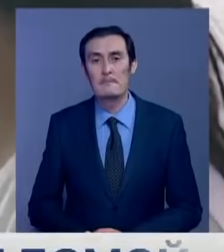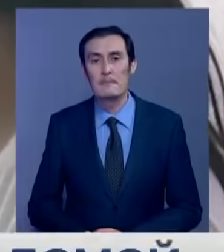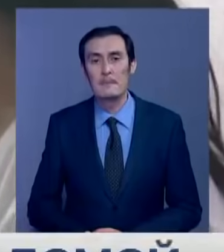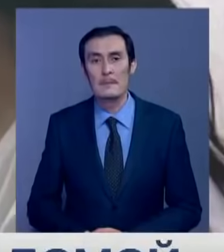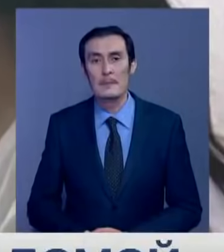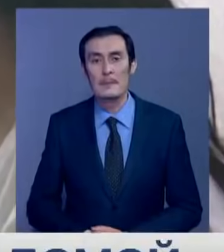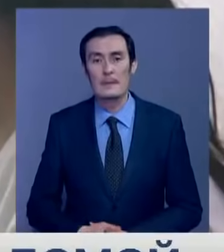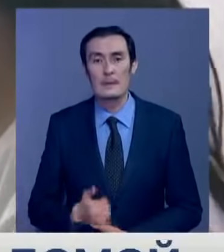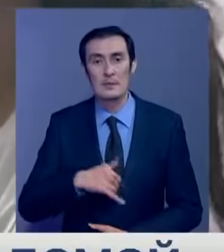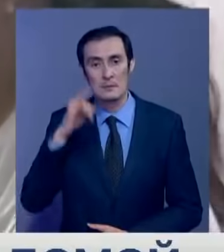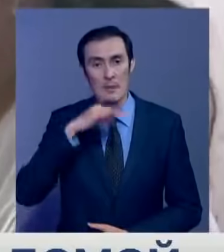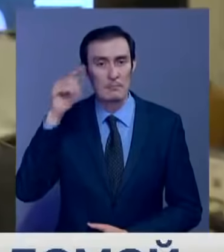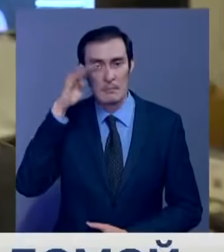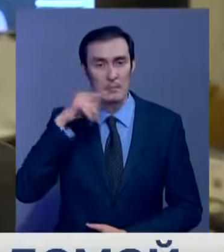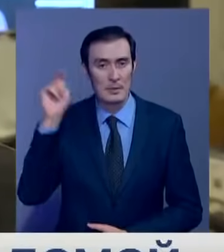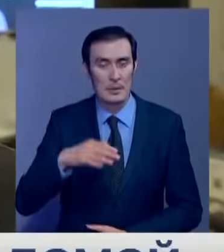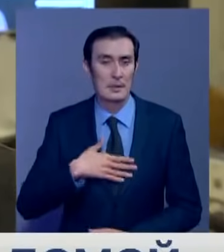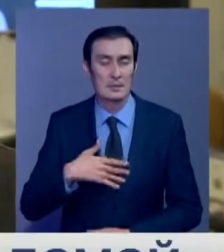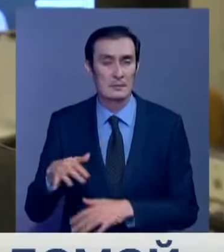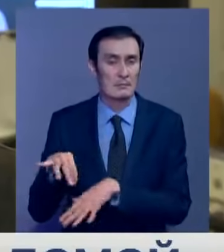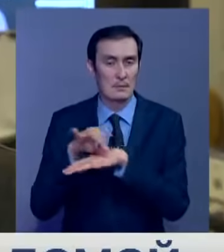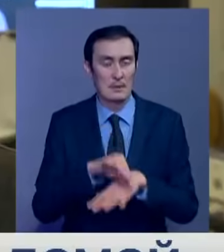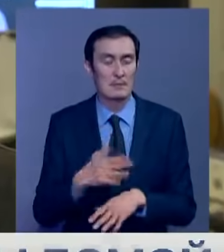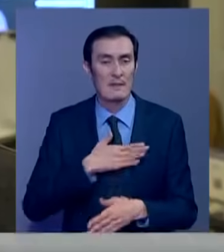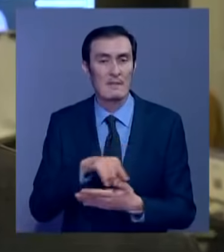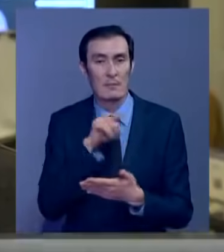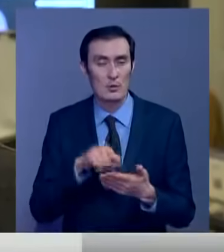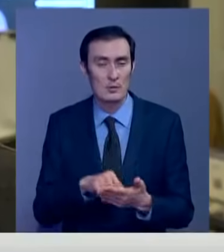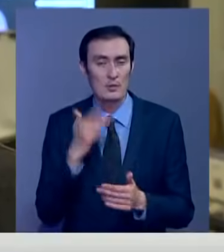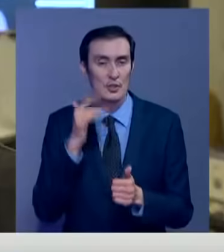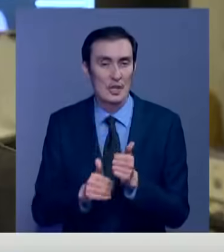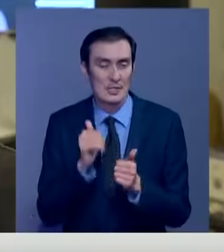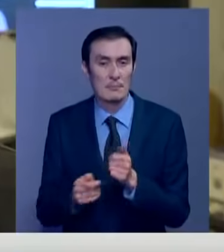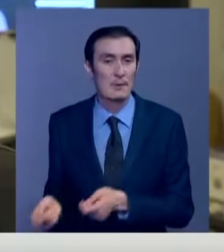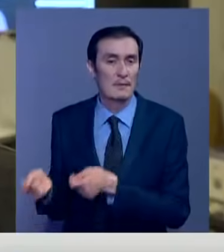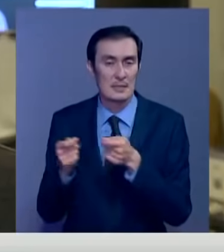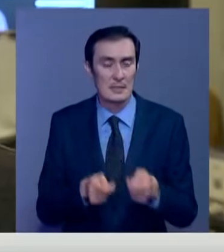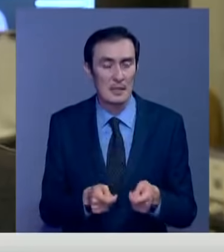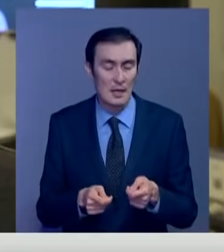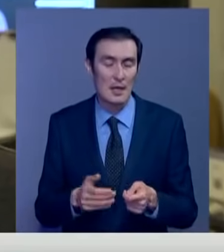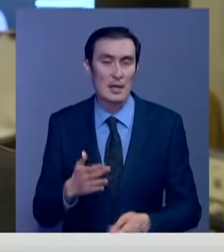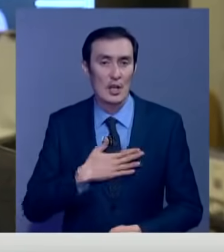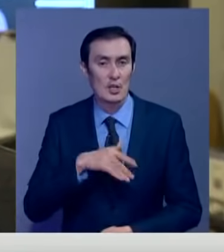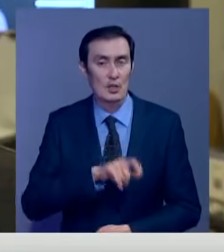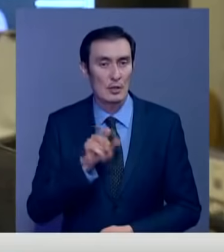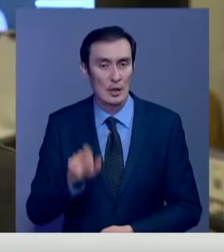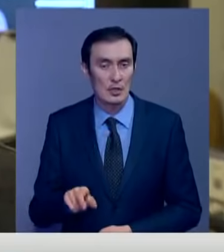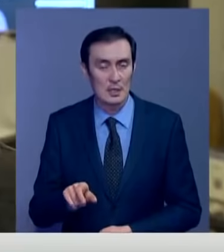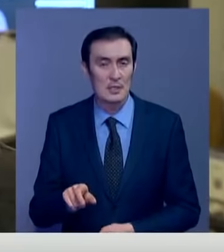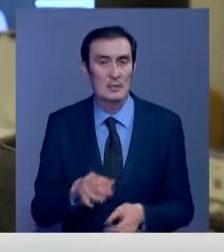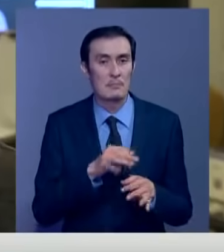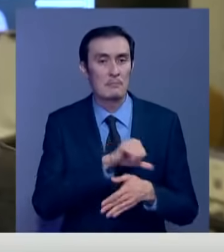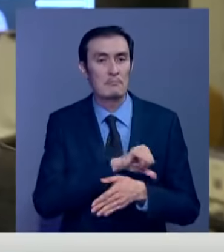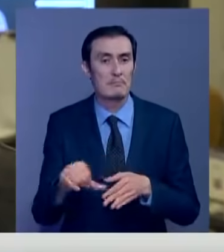нас папа приехал, нас забрал. Мы занимаемся вопросами очень часто транспортировки наших граждан из